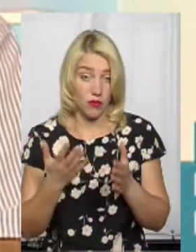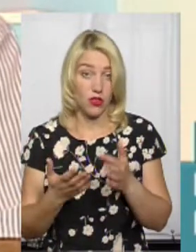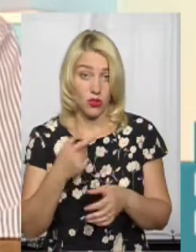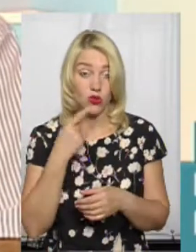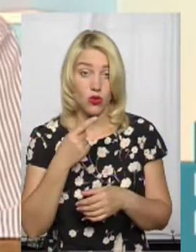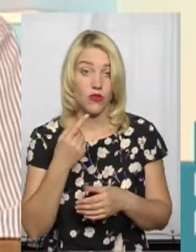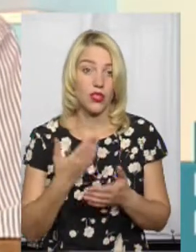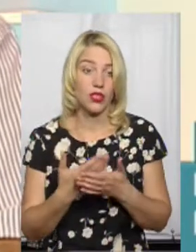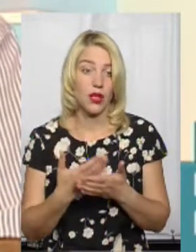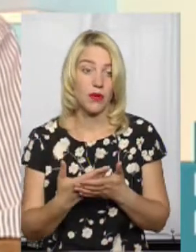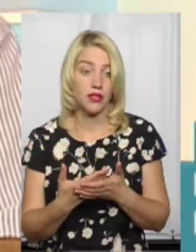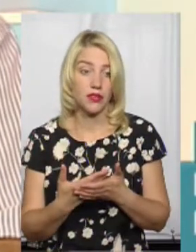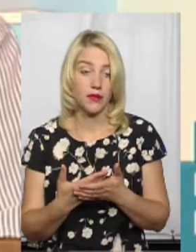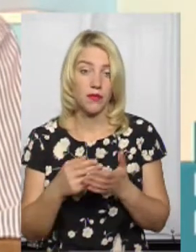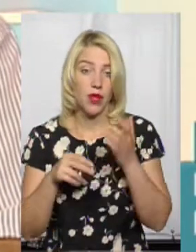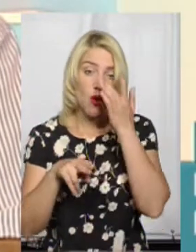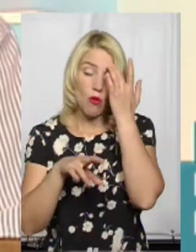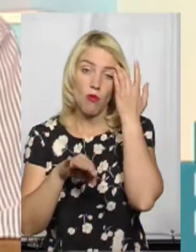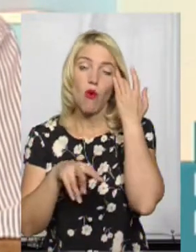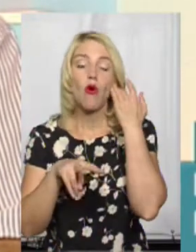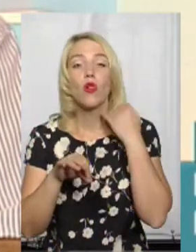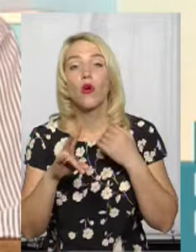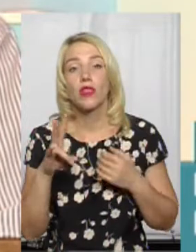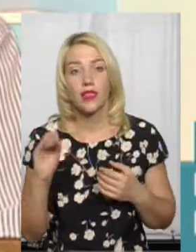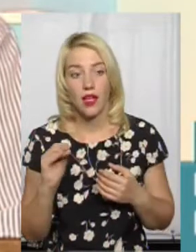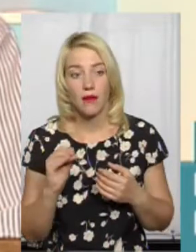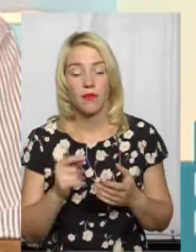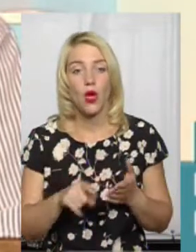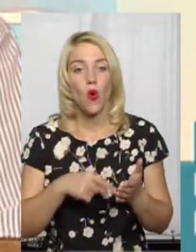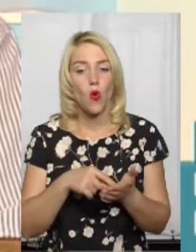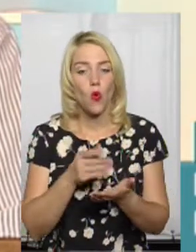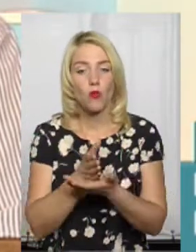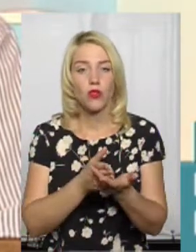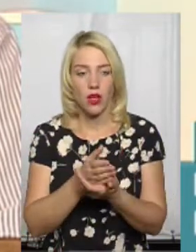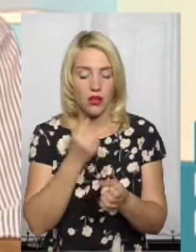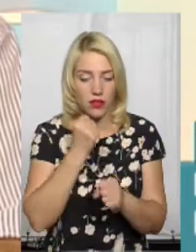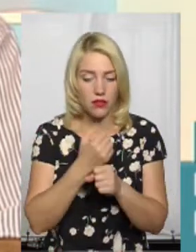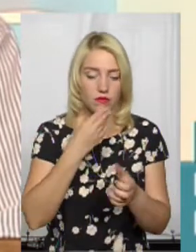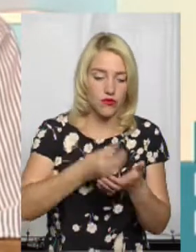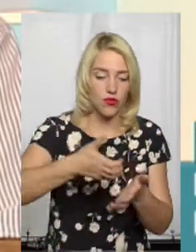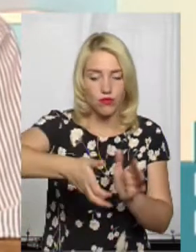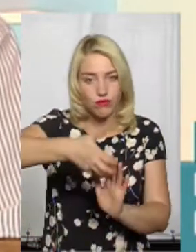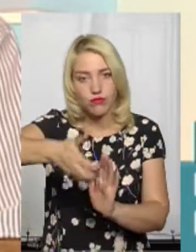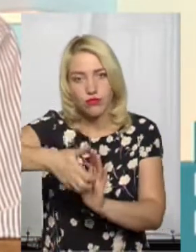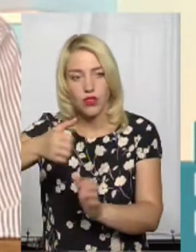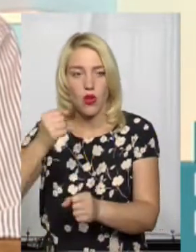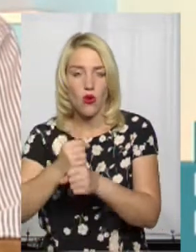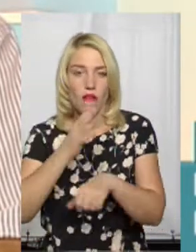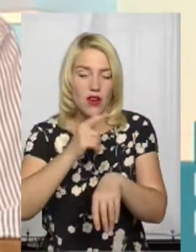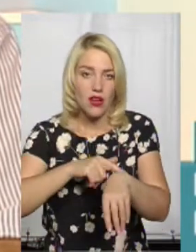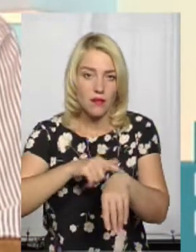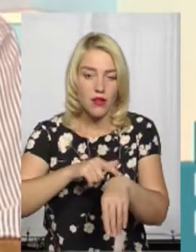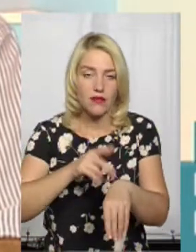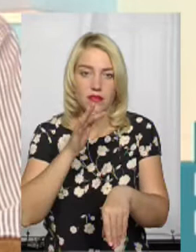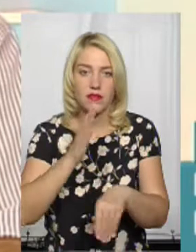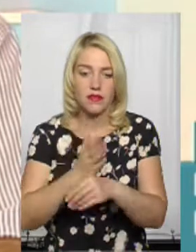тут саме от в Полонному комунальники роблять свою роботу. На те є якийсь час,